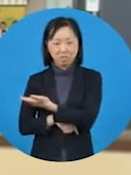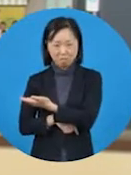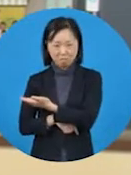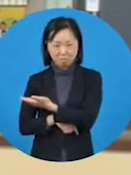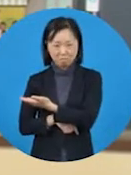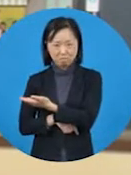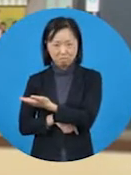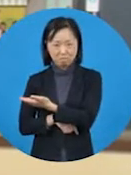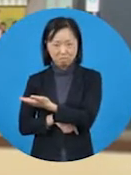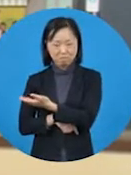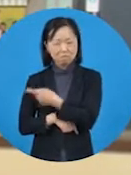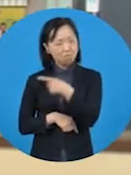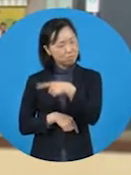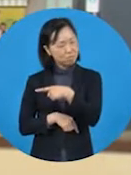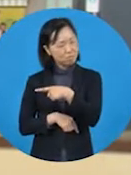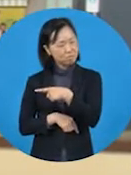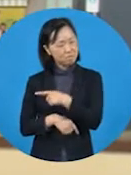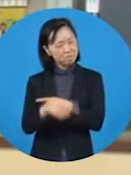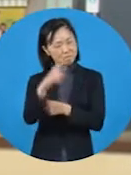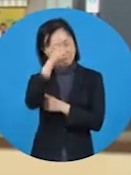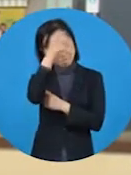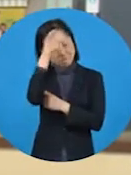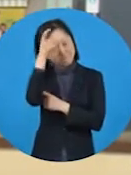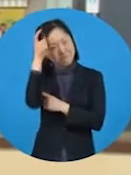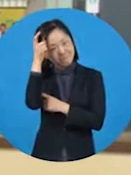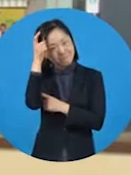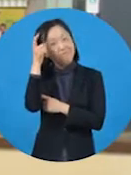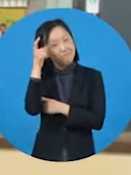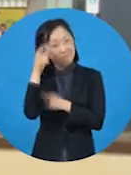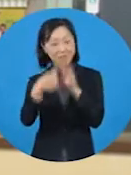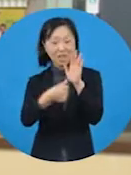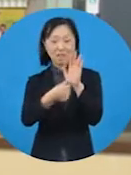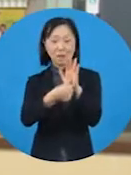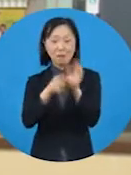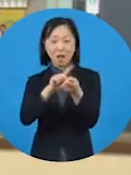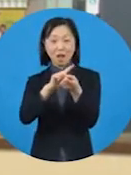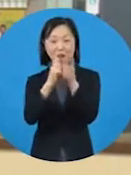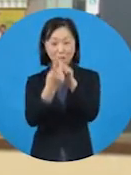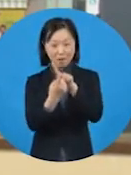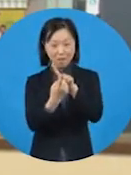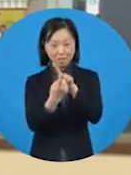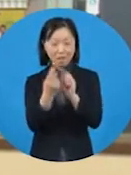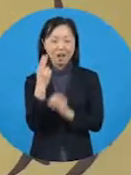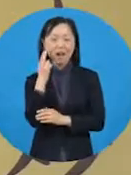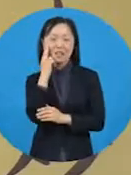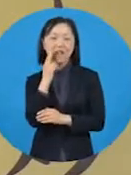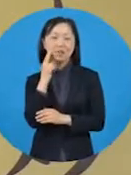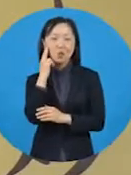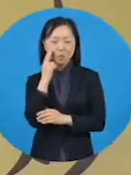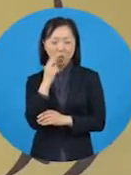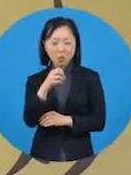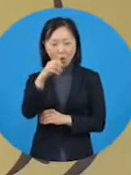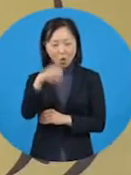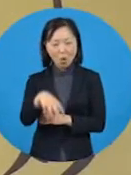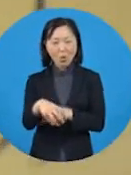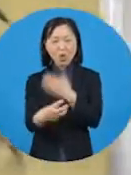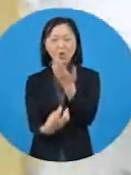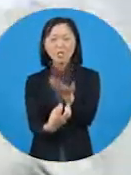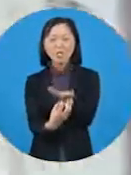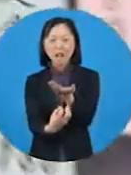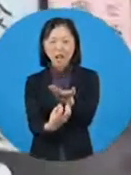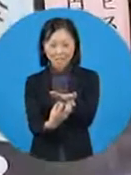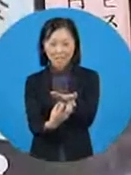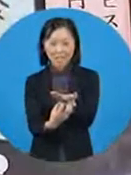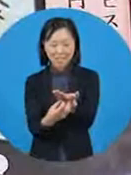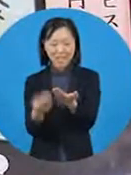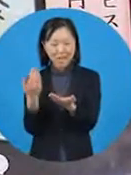ぺったんというふうに呼んでいたんですけれども、それではちょっと分かりにくいということで、里芋の落とし焼きというふうに名前を作